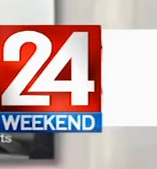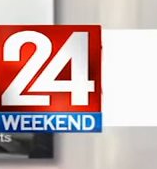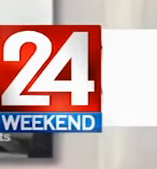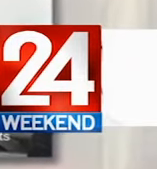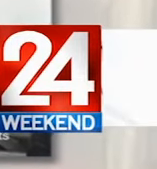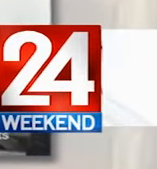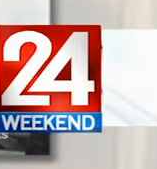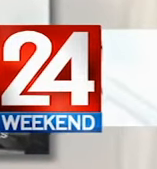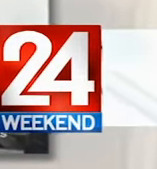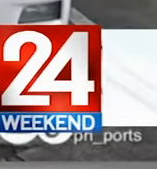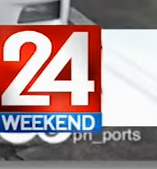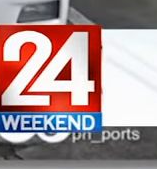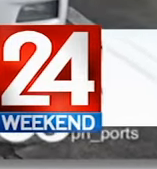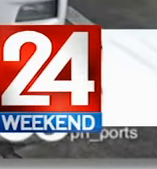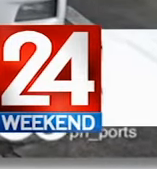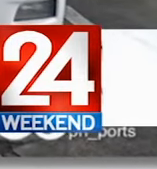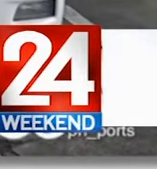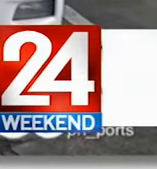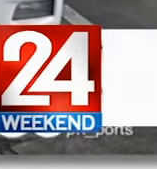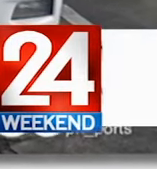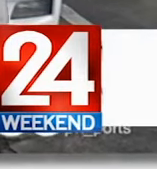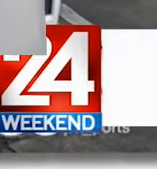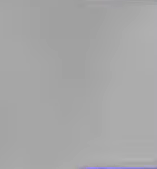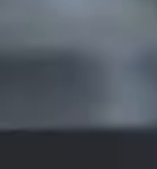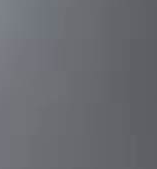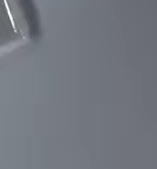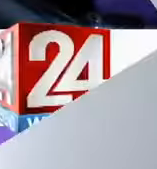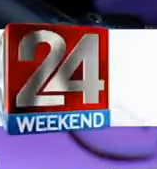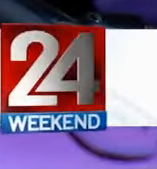milyong piso na harang.